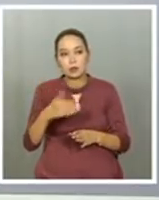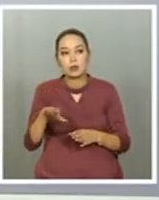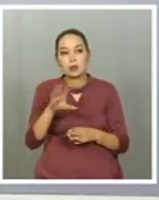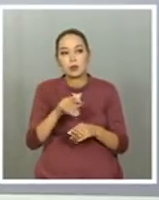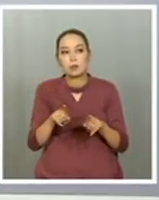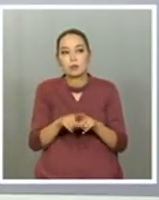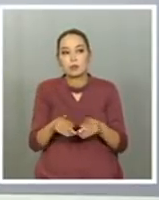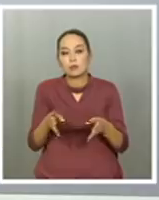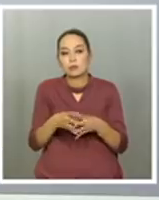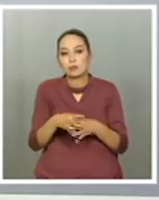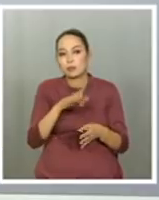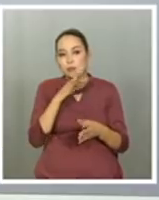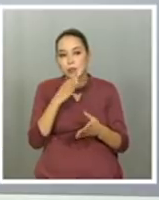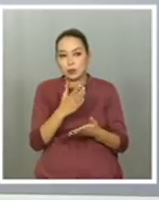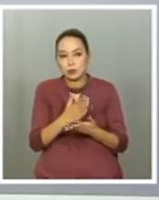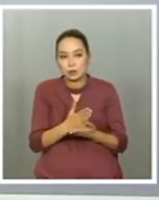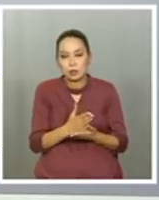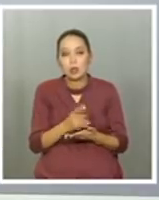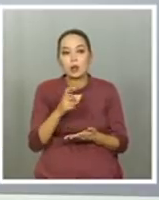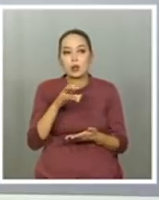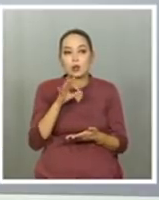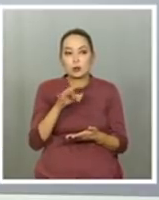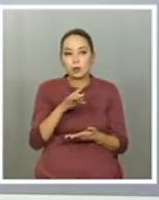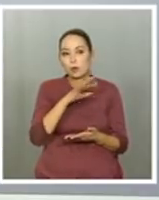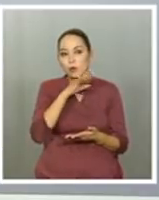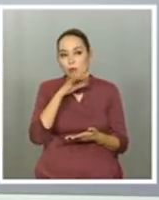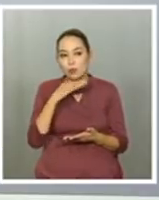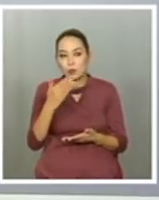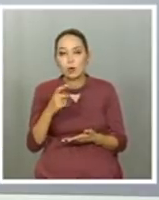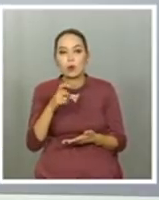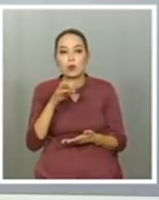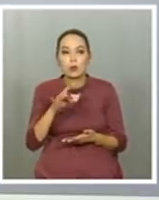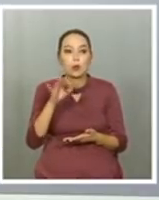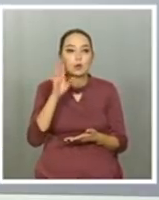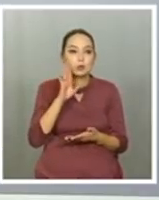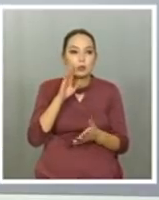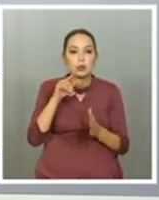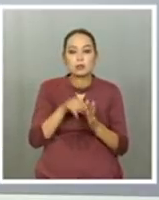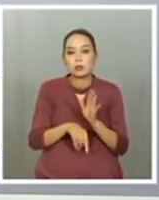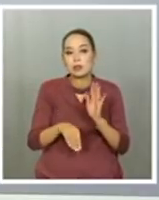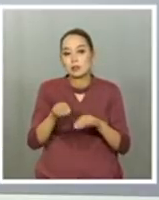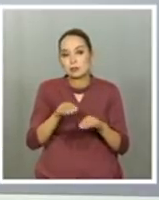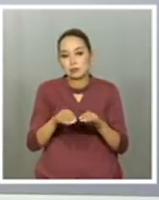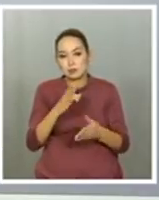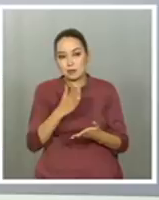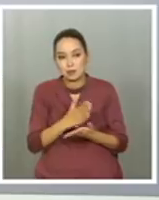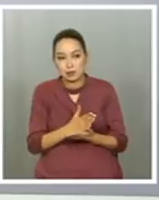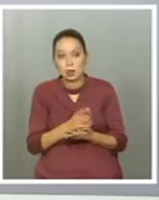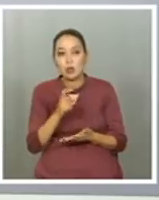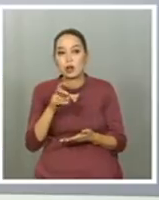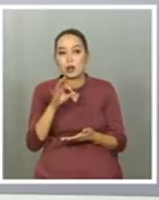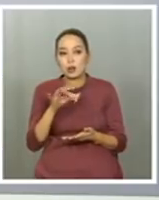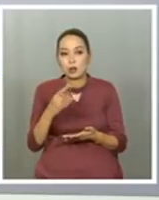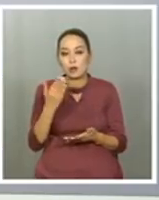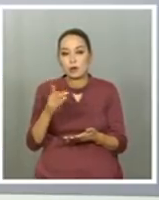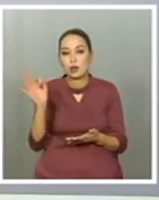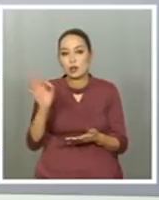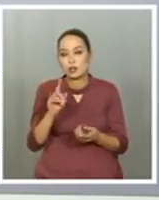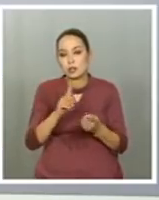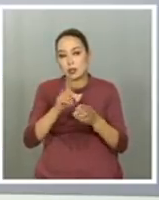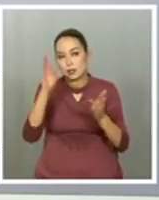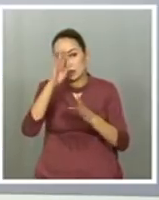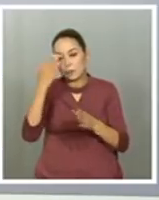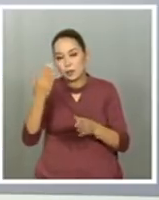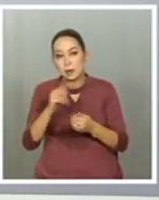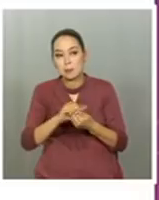кездеседі. Хлор көбінде теңіз суларының құрамында кездеседі. Хлордың кездесетін табиғи